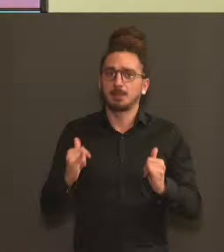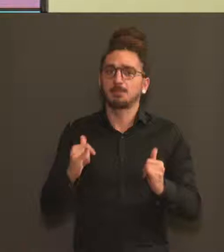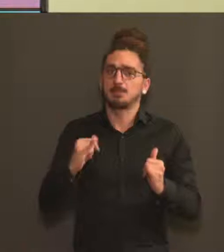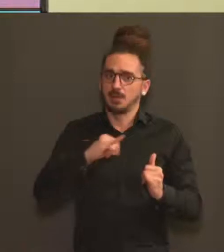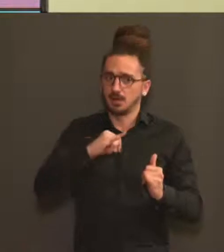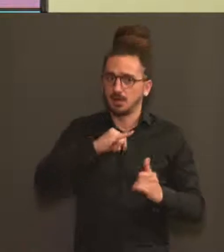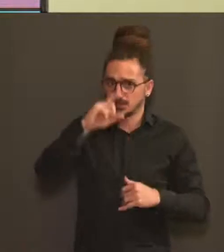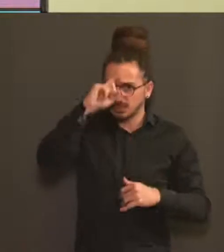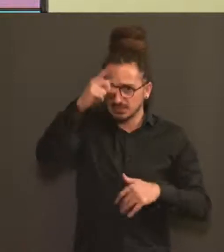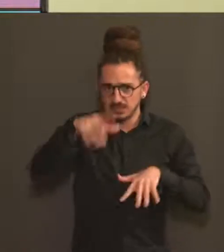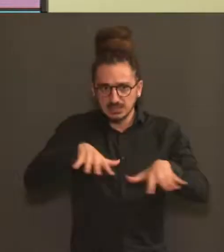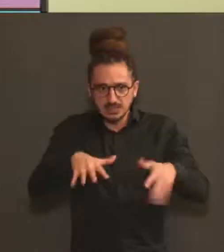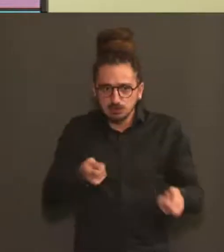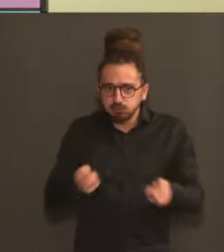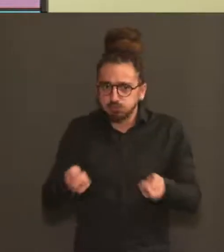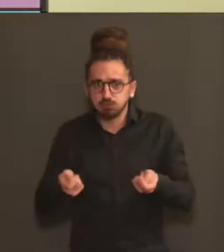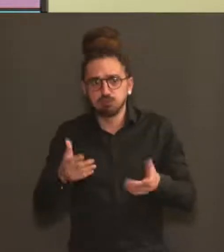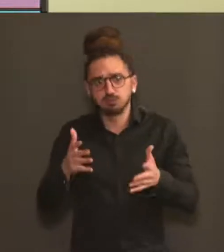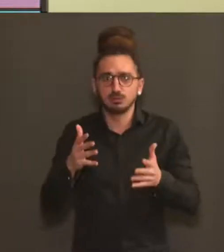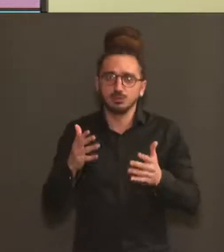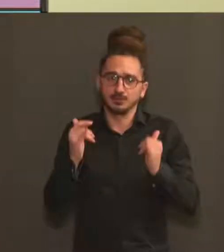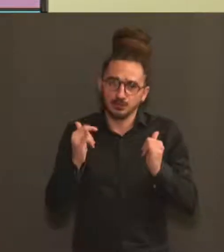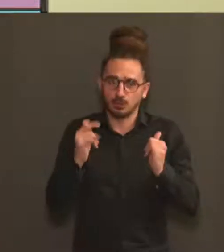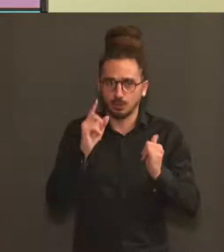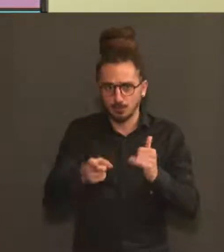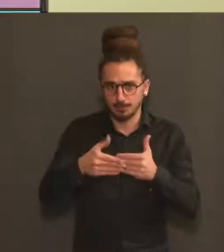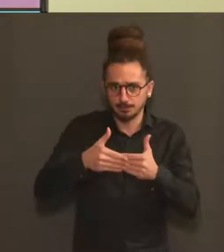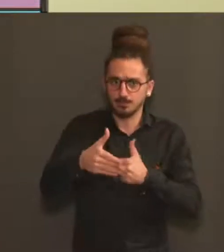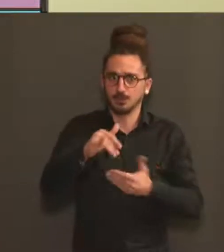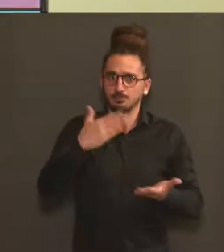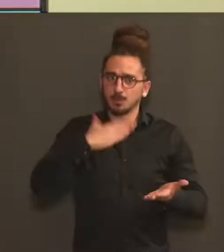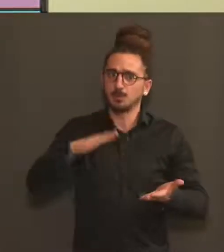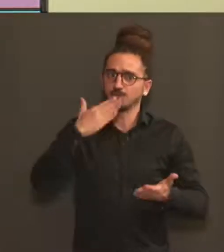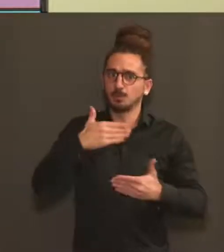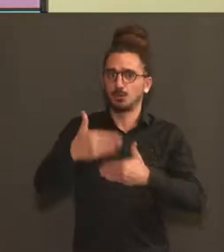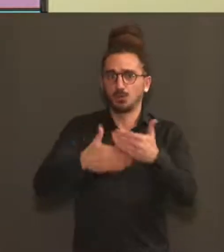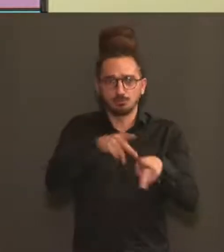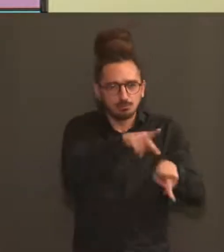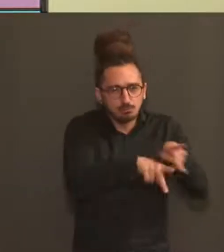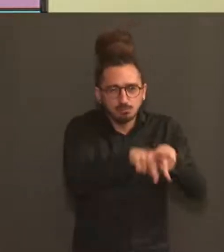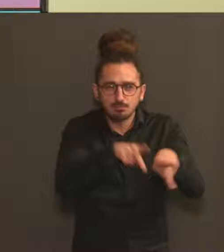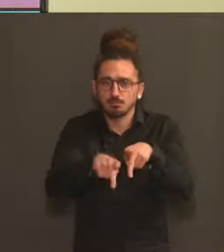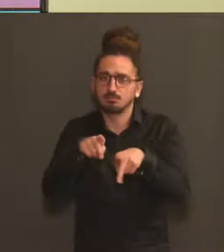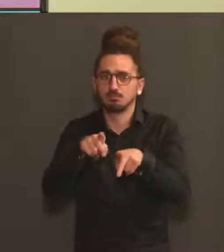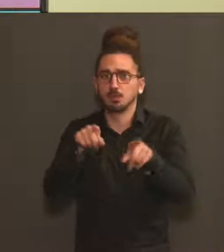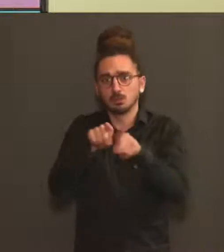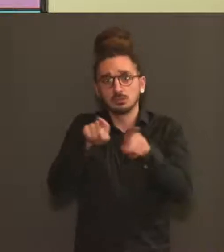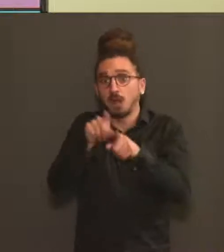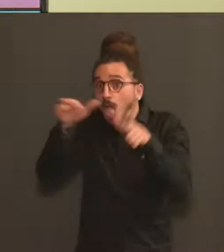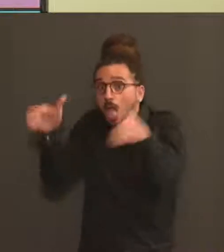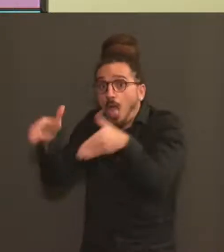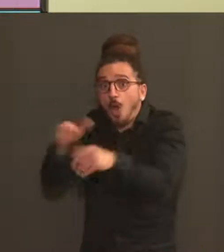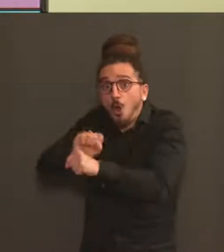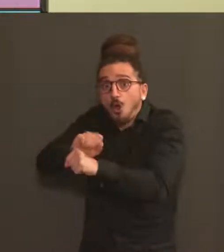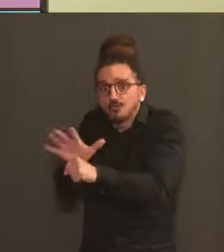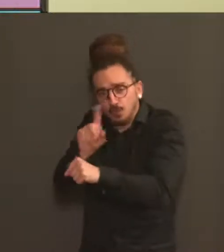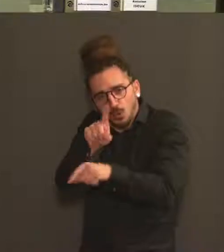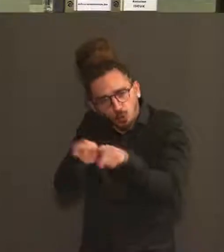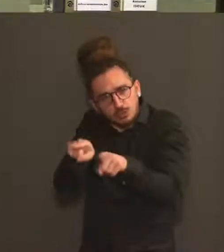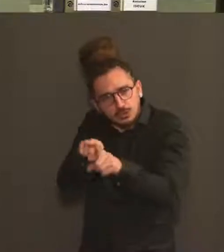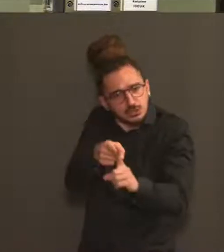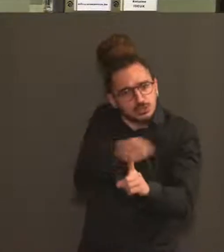mieux assumer l'entièreté des soins classiques pour lesquels les hôpitaux sont présents. Merci pour votre attention.